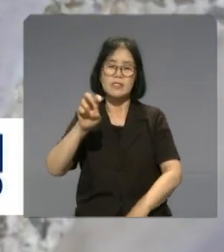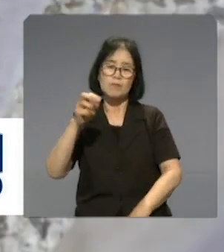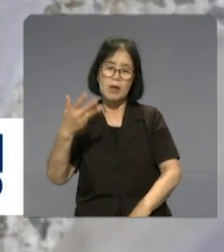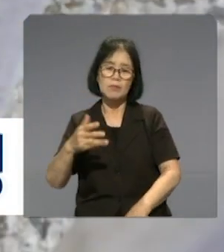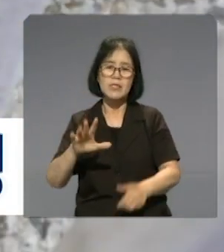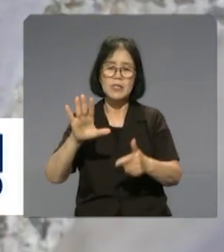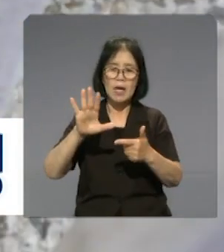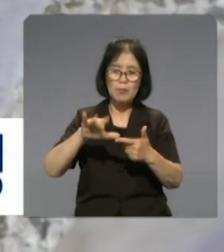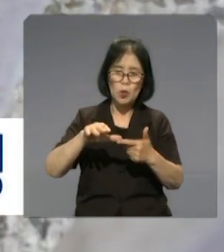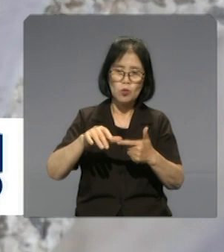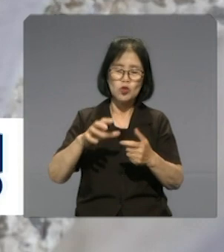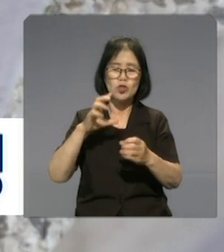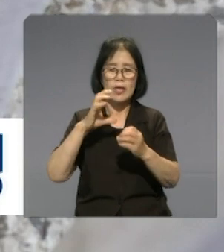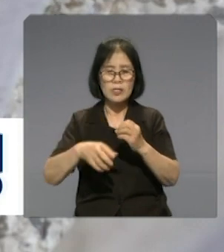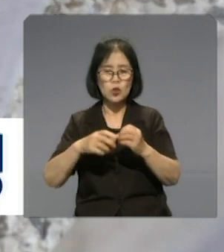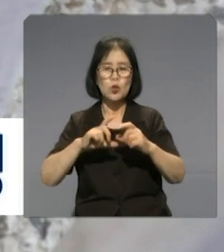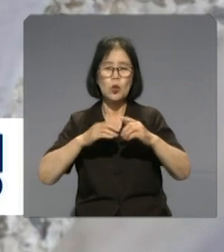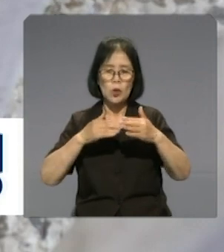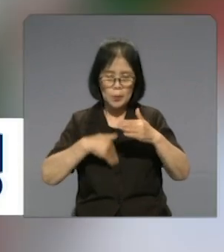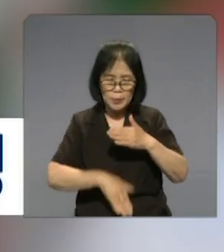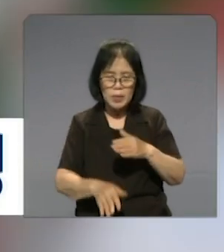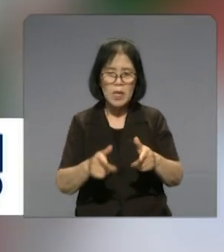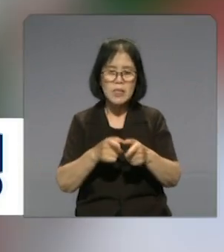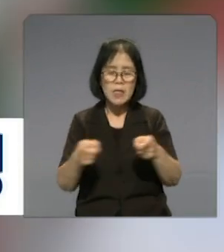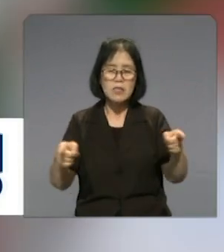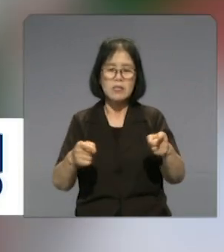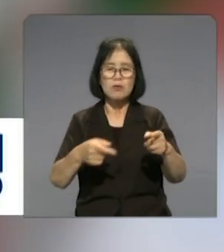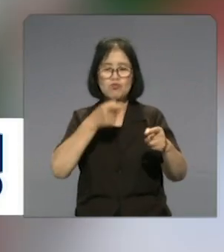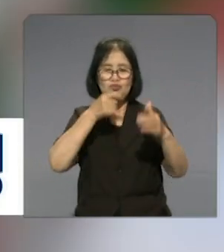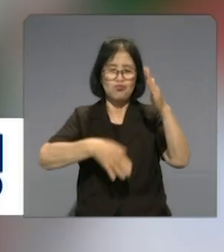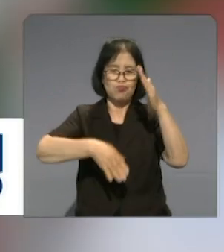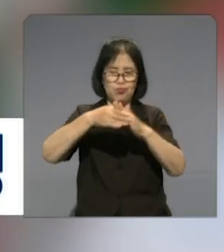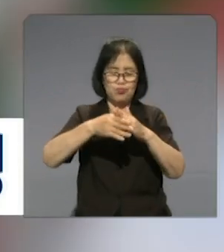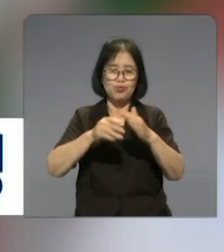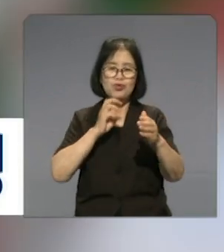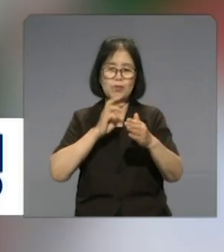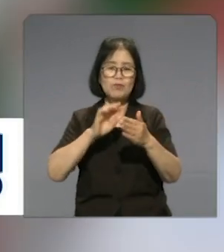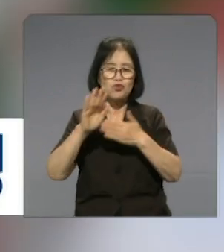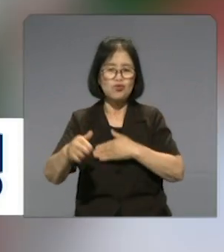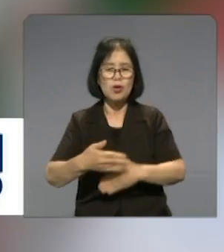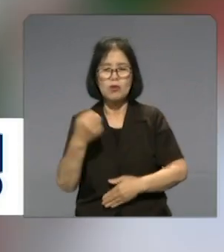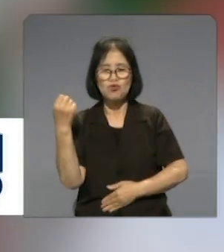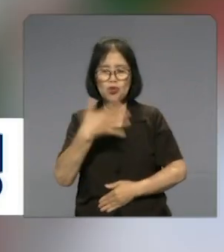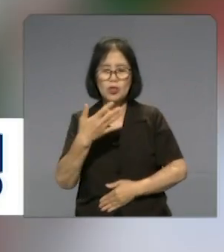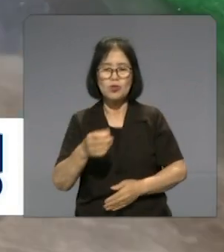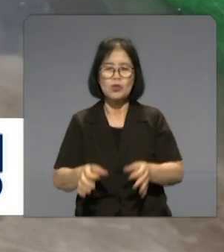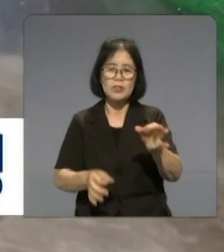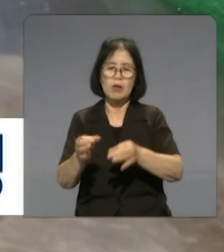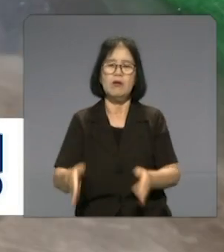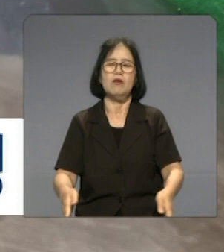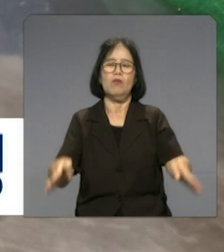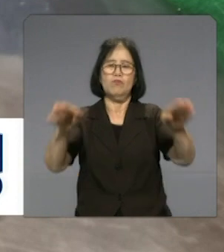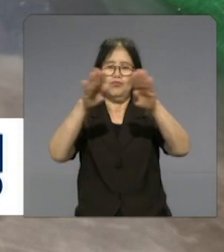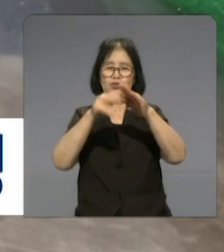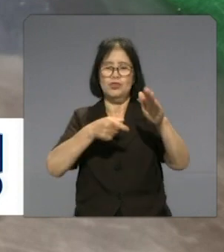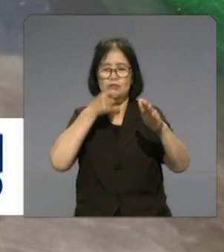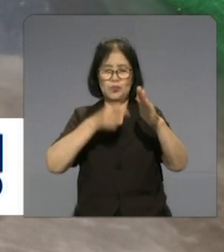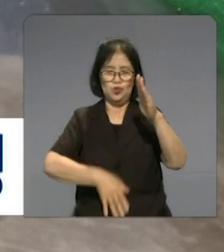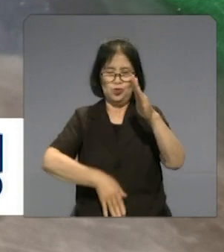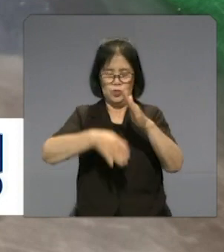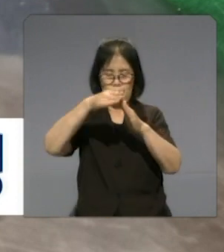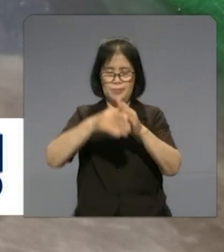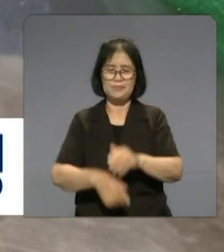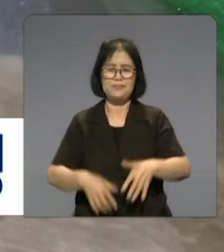남동구 간석동 한 빌라지하 1층이 빗물에 잠겼고 약 30분 뒤에는 구월동 상가 건물이 침수됐습니다